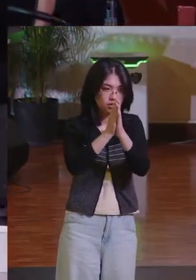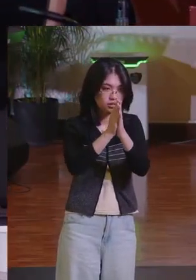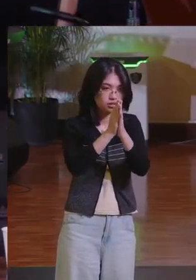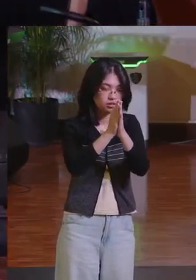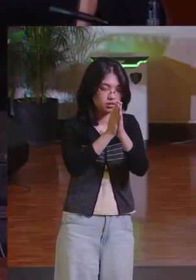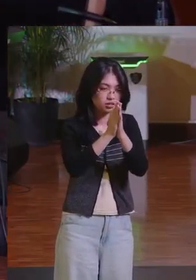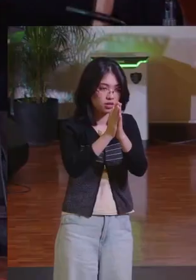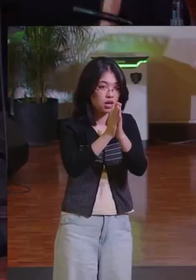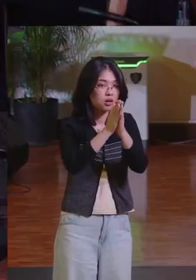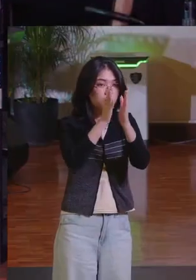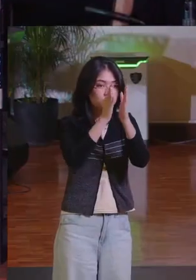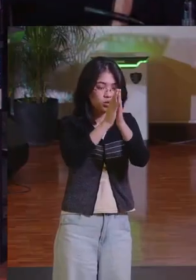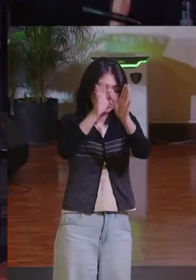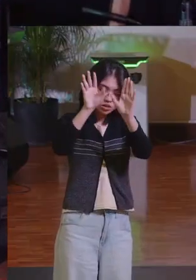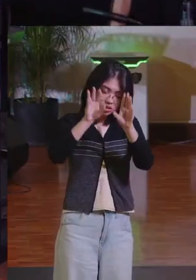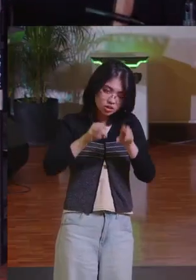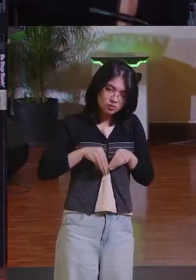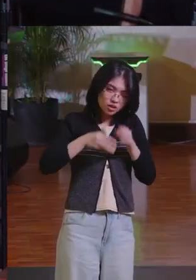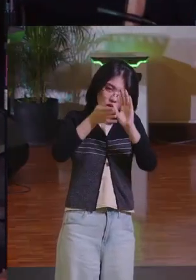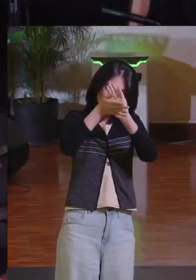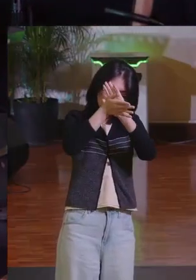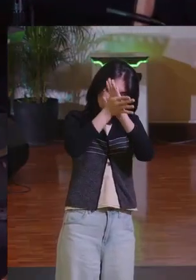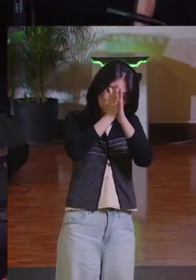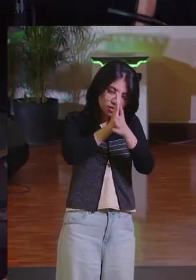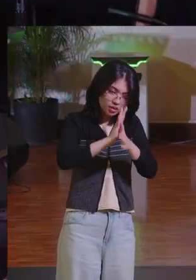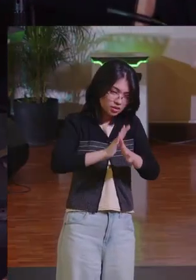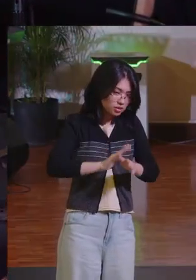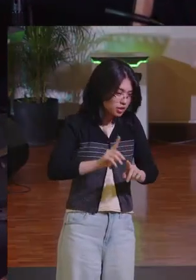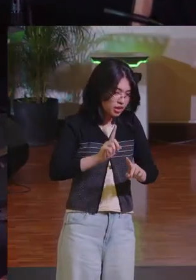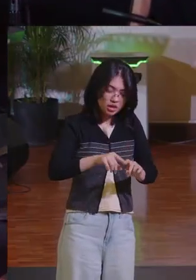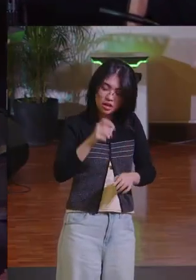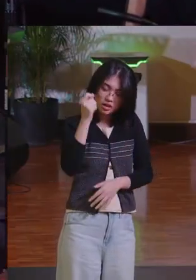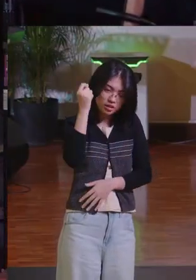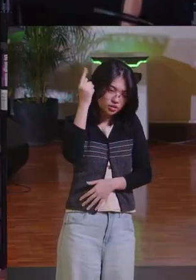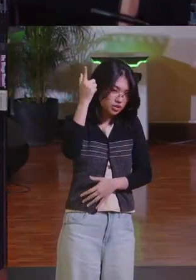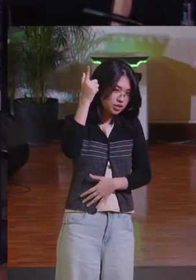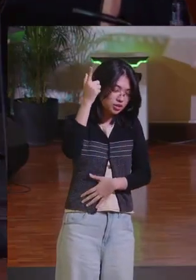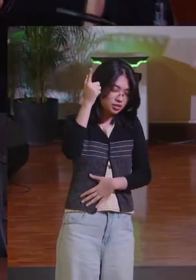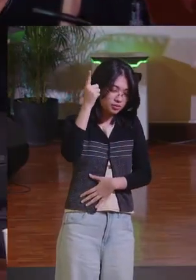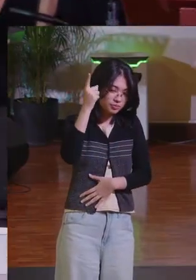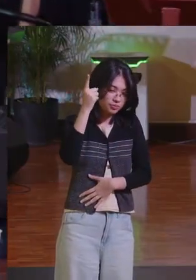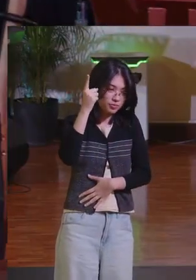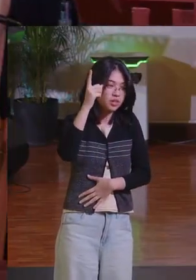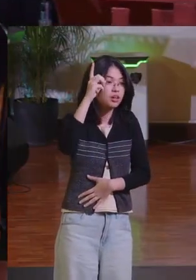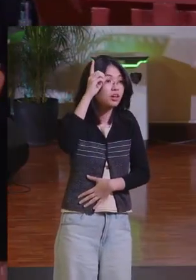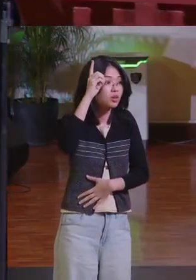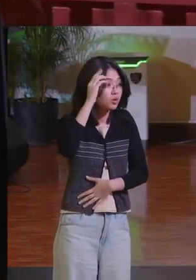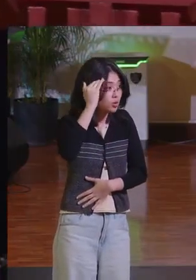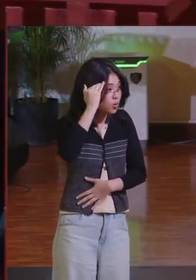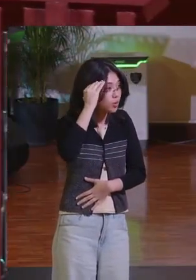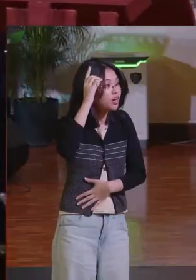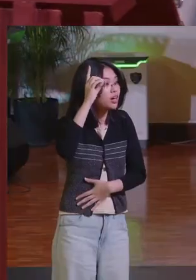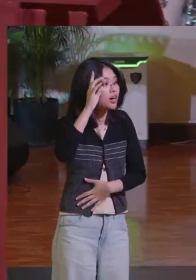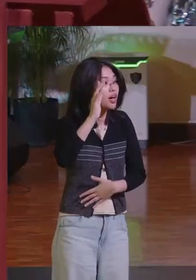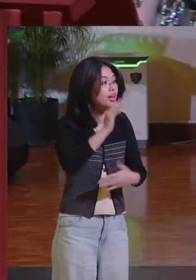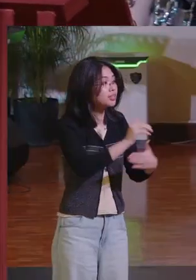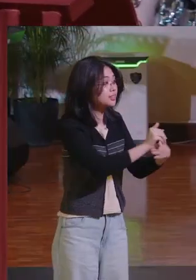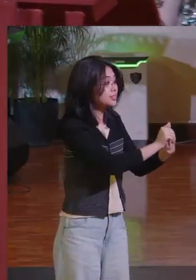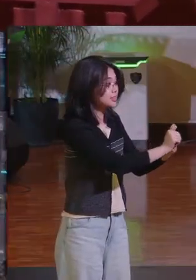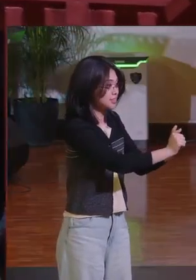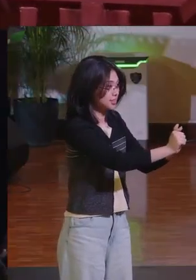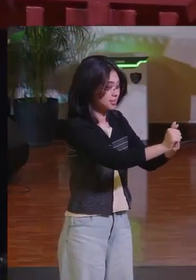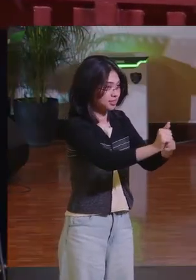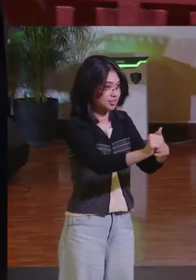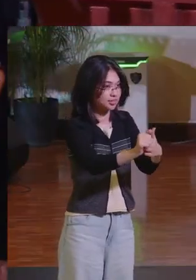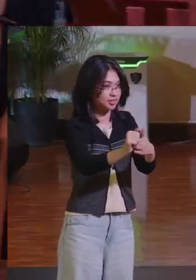receive peace that passes all understanding, you know that God is leading you. So una, salita ng